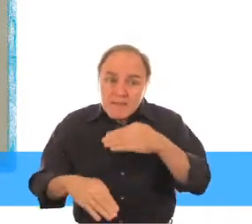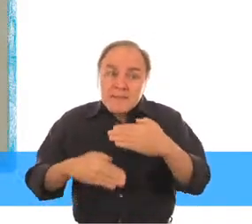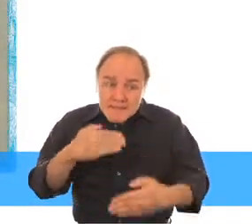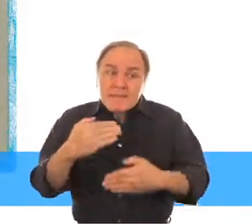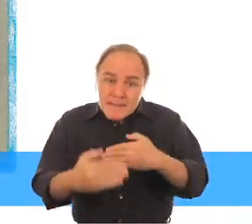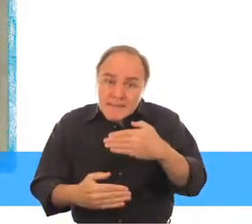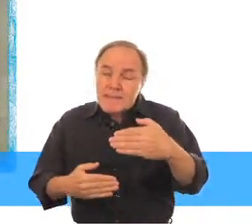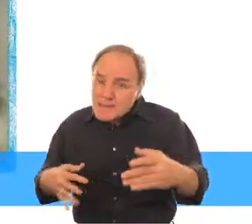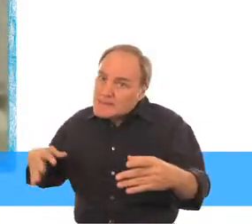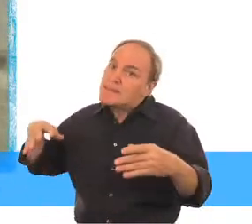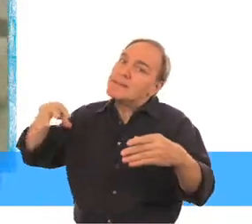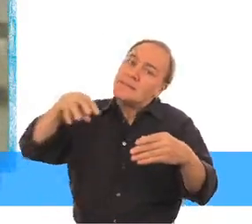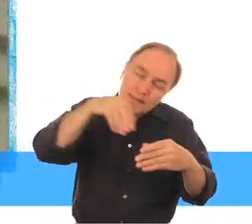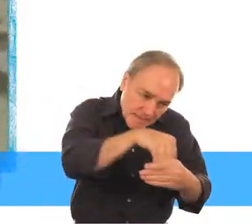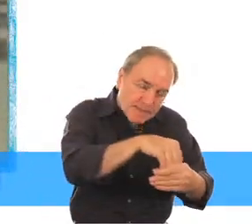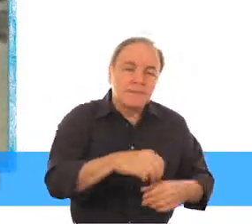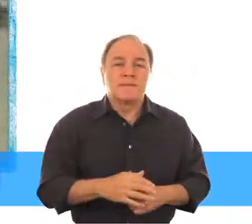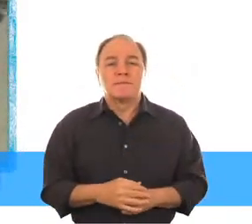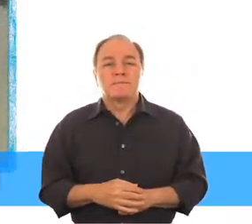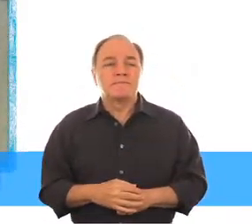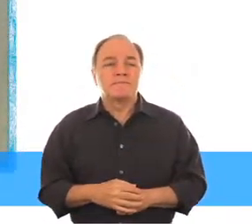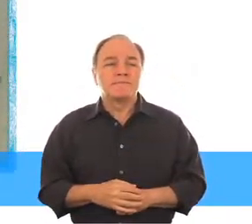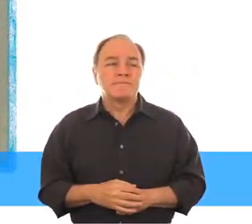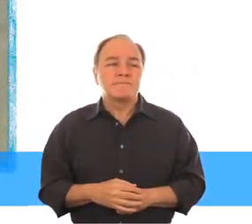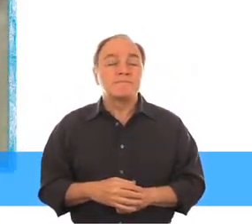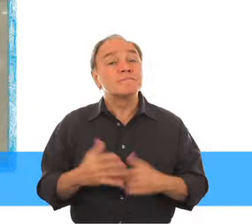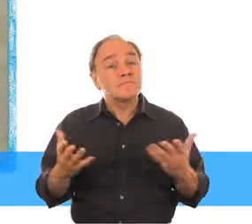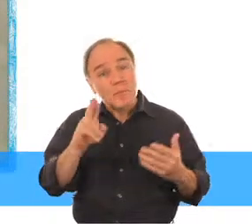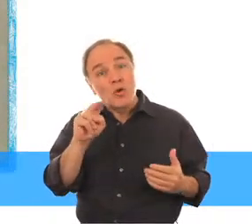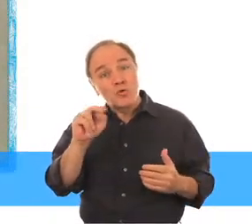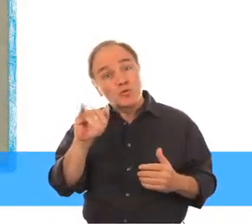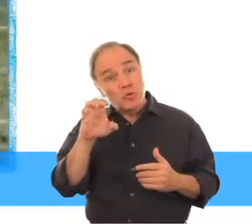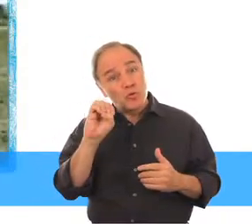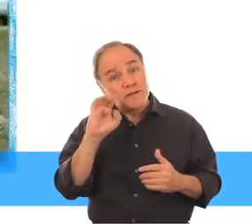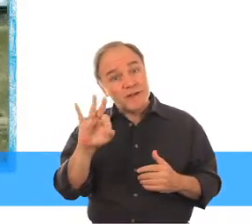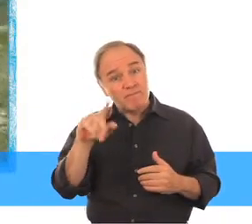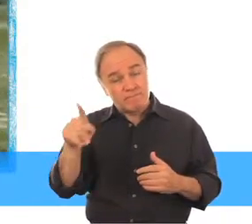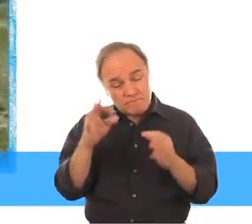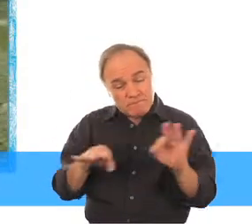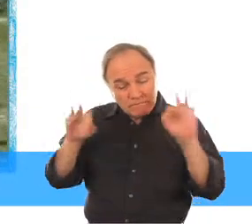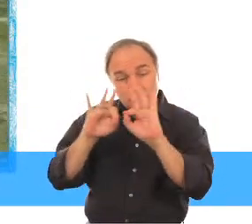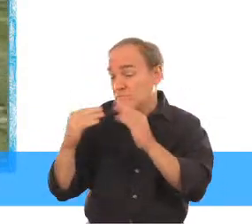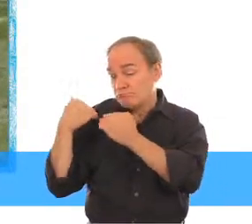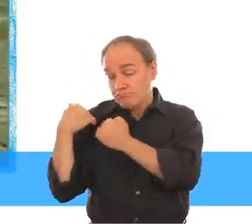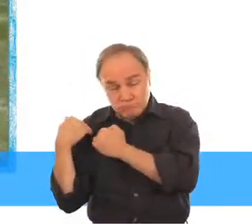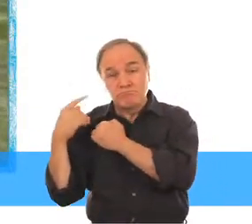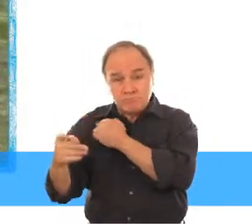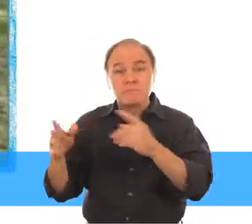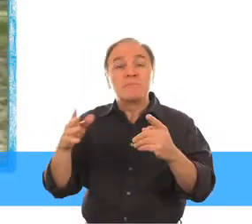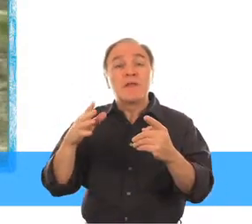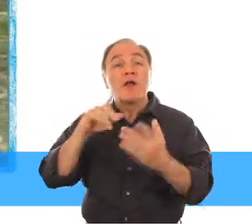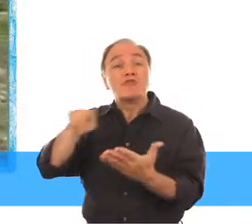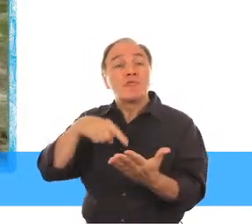L'UNICEF a joué un rôle prépondérant dans le programme d'action anti-mines du Sri Lanka depuis son origine, en travaillant en matière d'éducation aux dangers posés